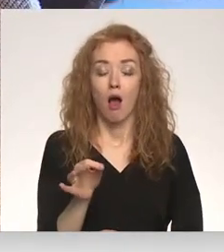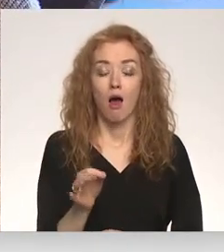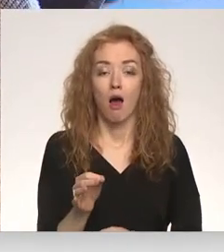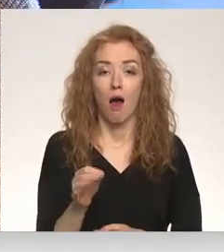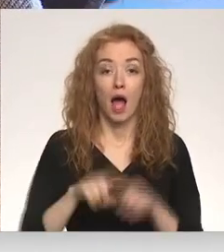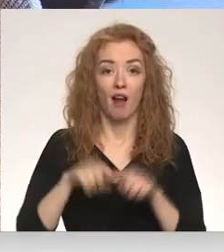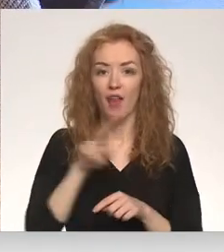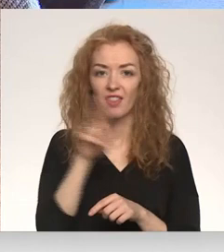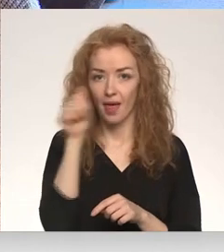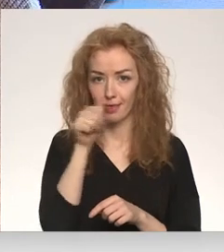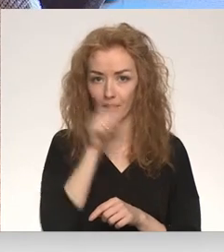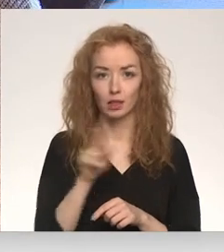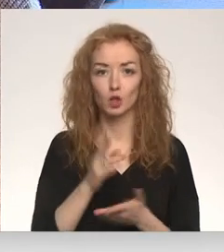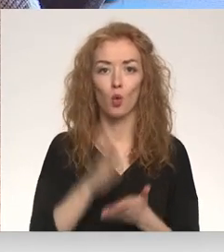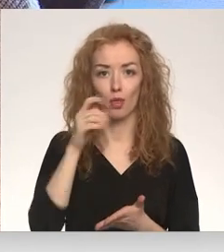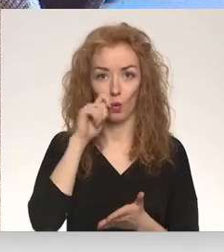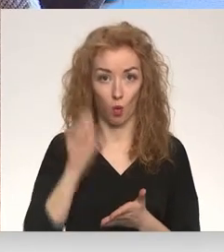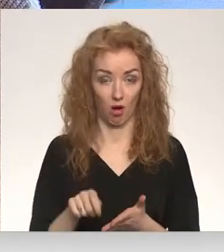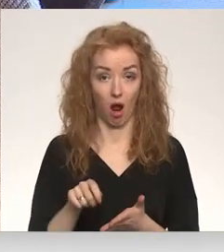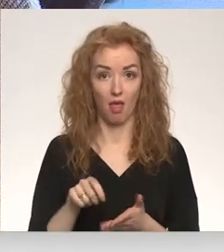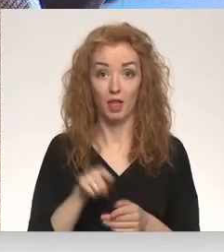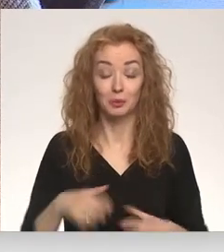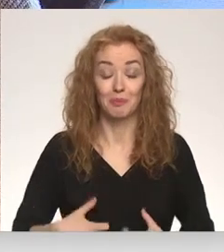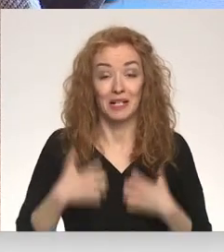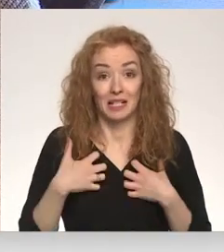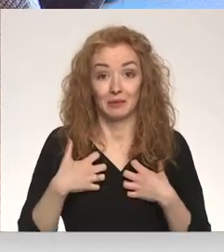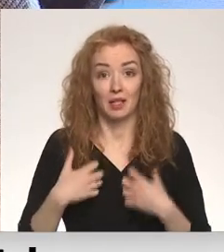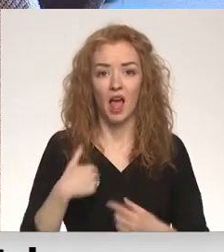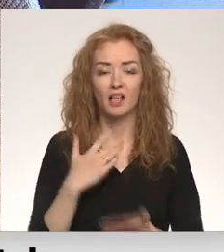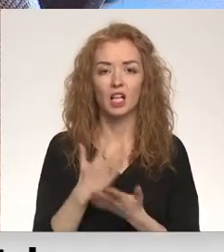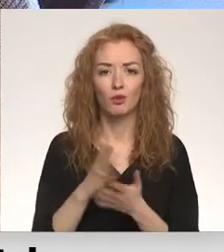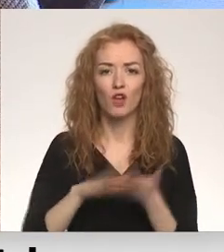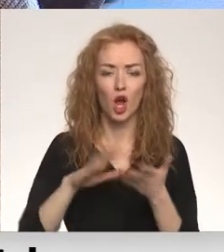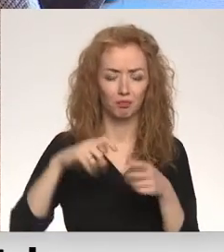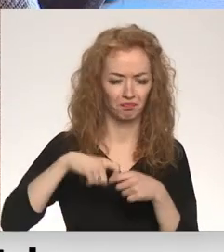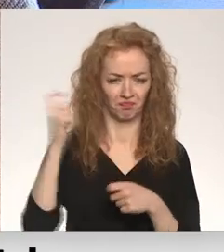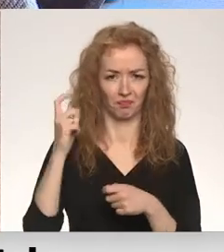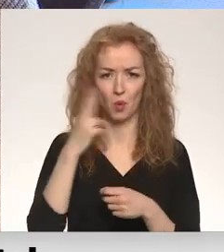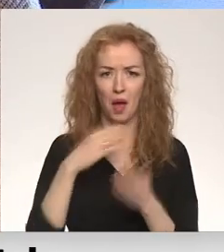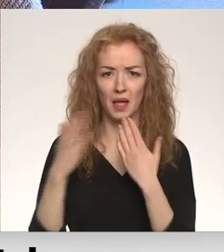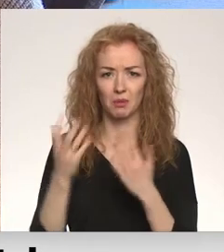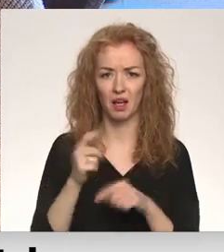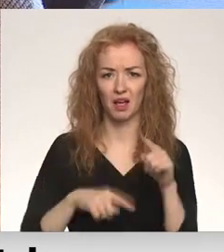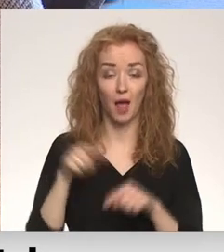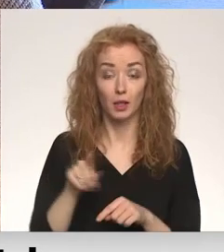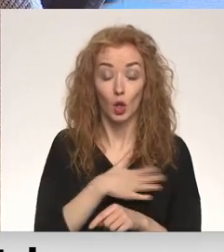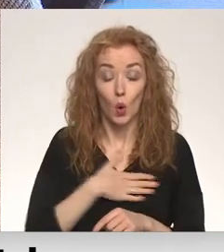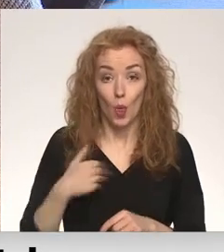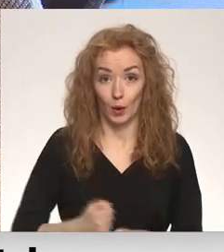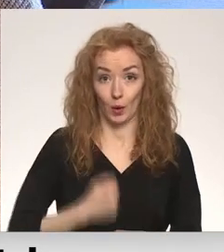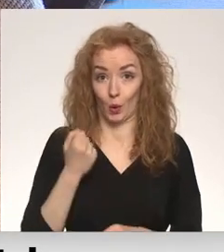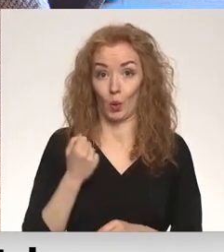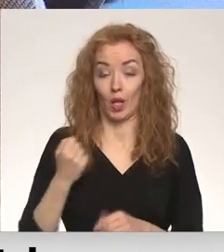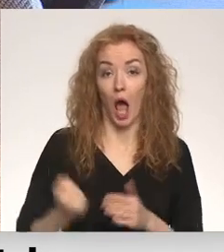Tagad viņi vienkārši netic, kas šeit notiek, un tas ir briesmīgi. Es esmu sevi izslēgusi no visām šīm attiecībām, tāpēc, ka tas ir ļoti grūti